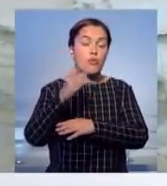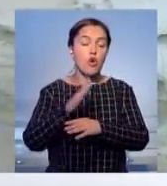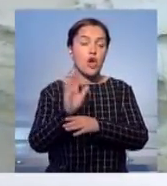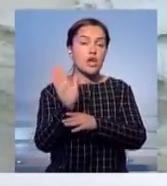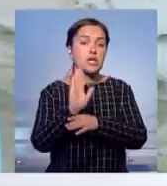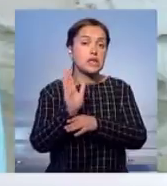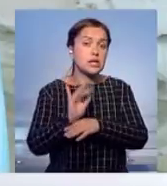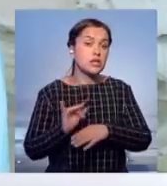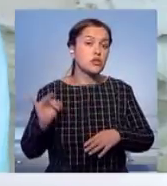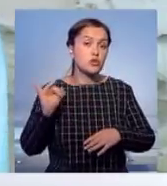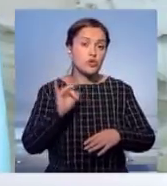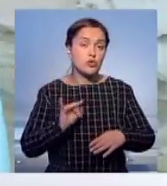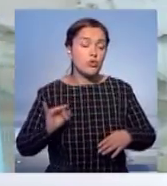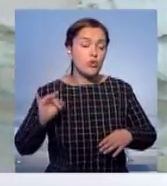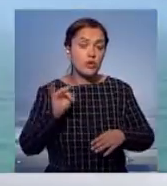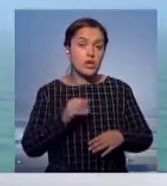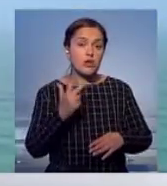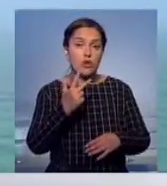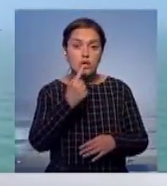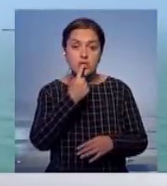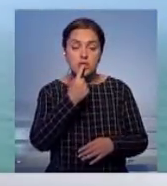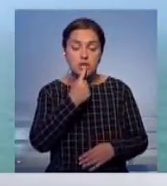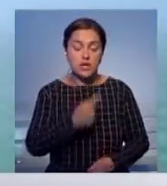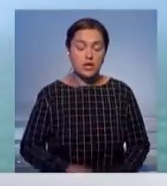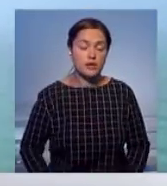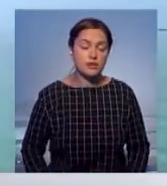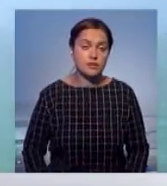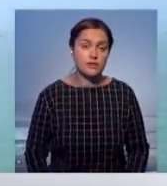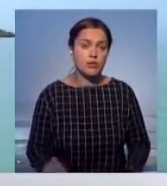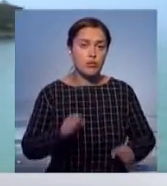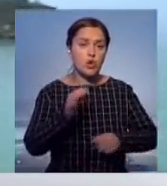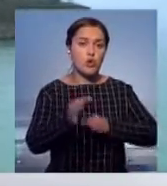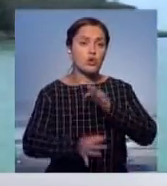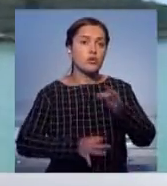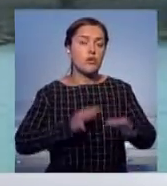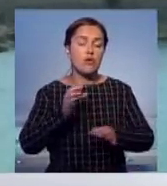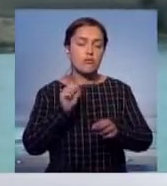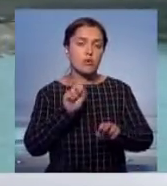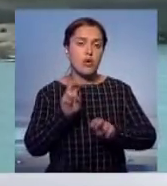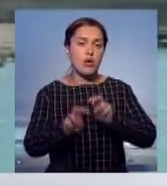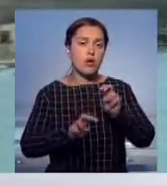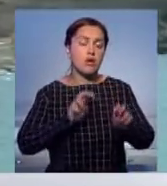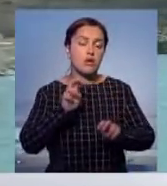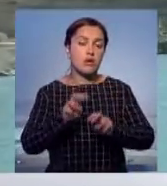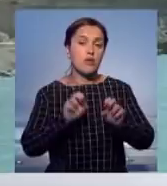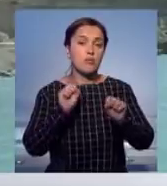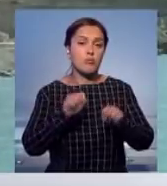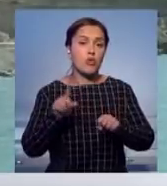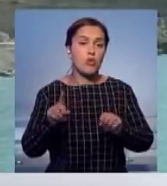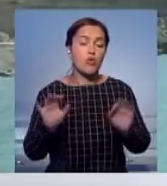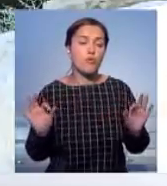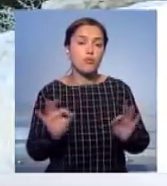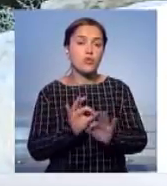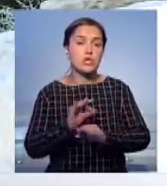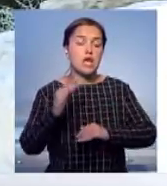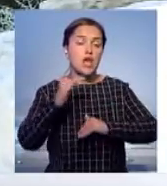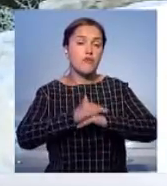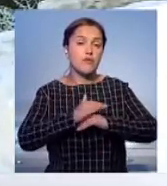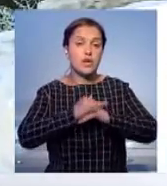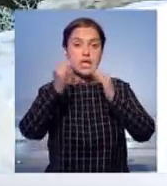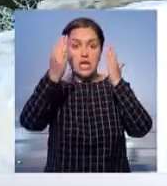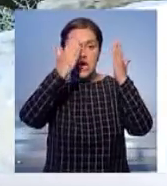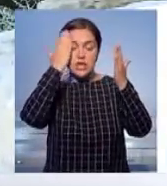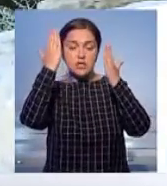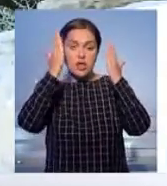об истории края на 3 языках. Пещера будет доступна круглые сутки. Организаторы намерены проводить в ней музыкальные вечера и